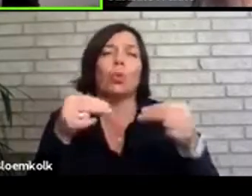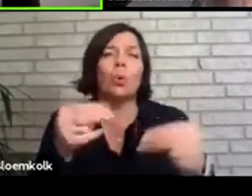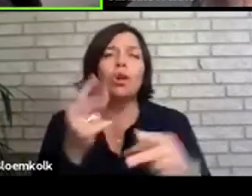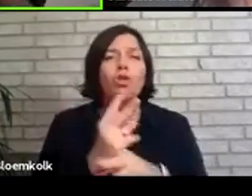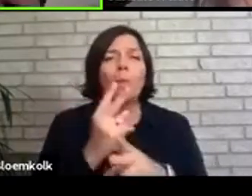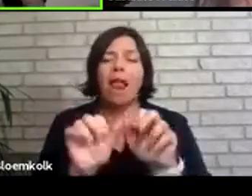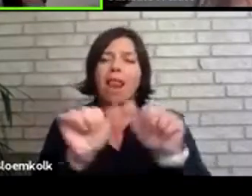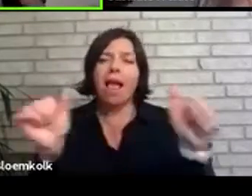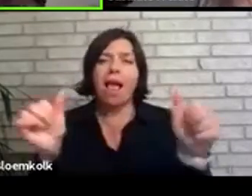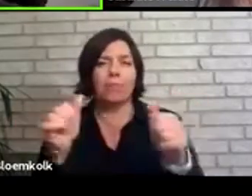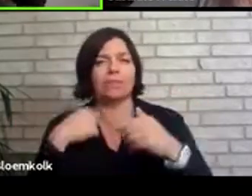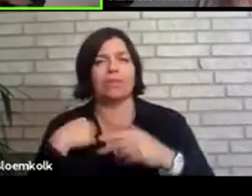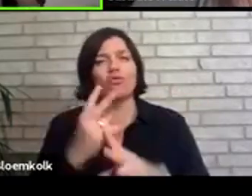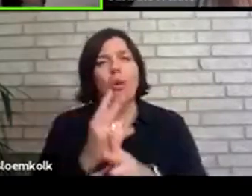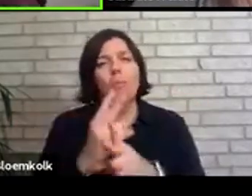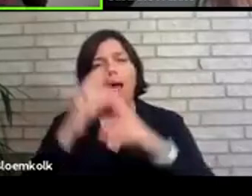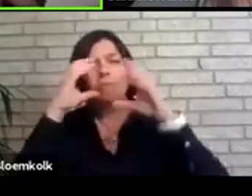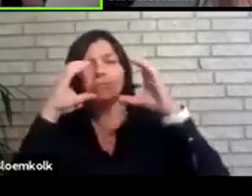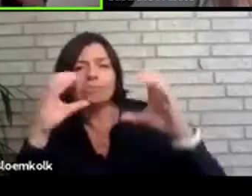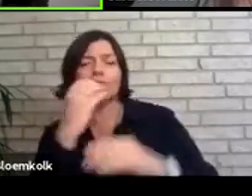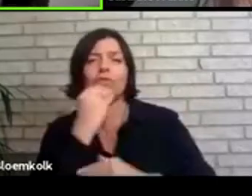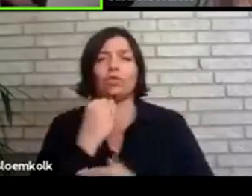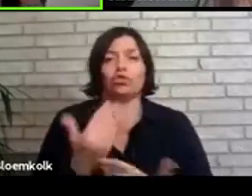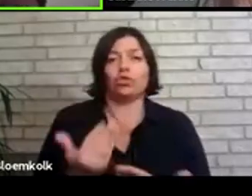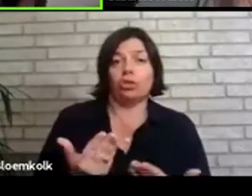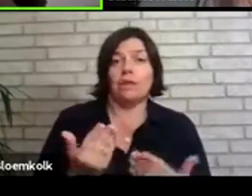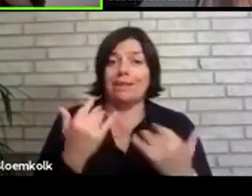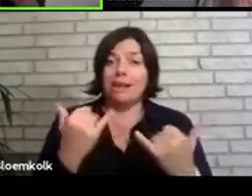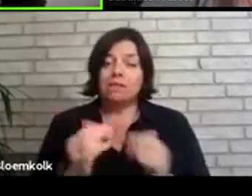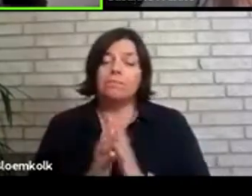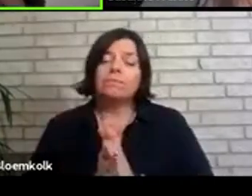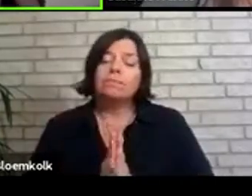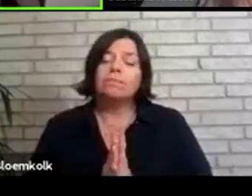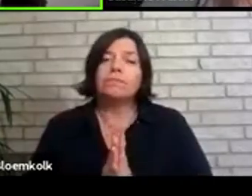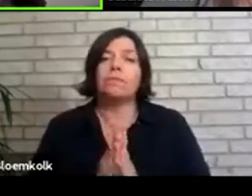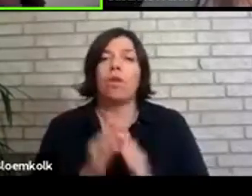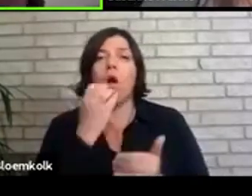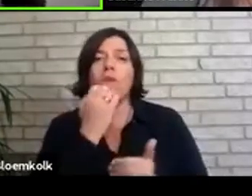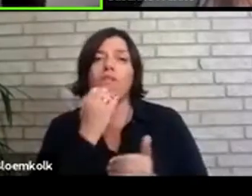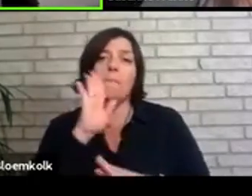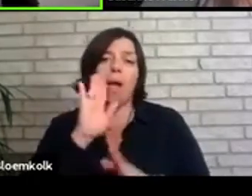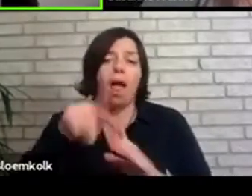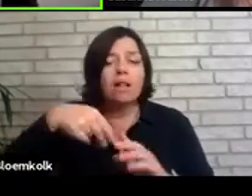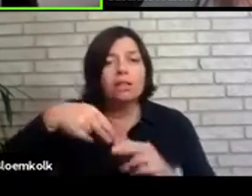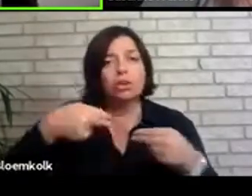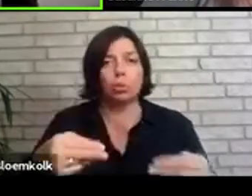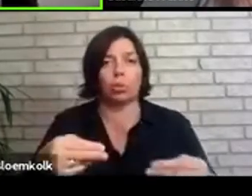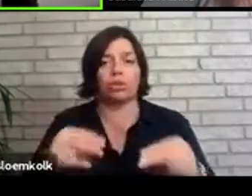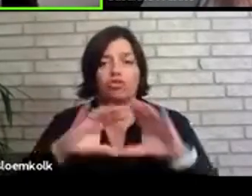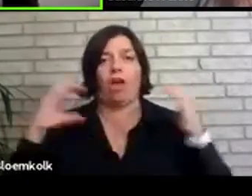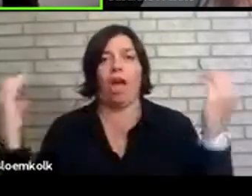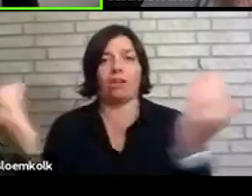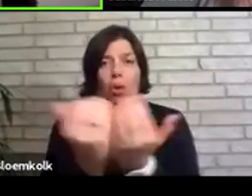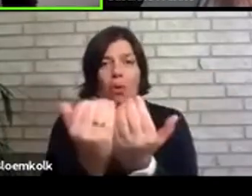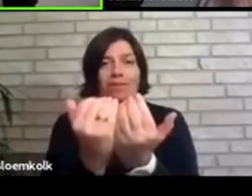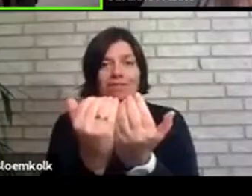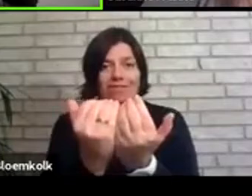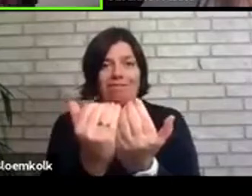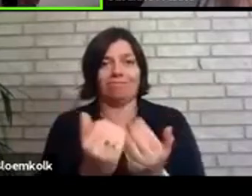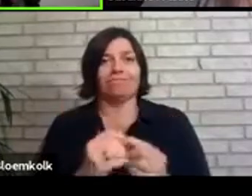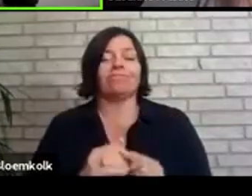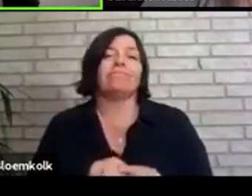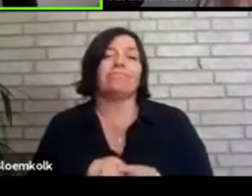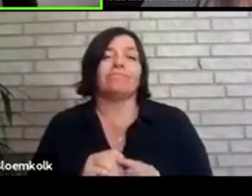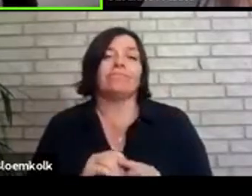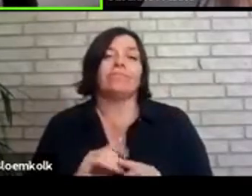Normalität. Einfach durch die Teilzulassung jetzt zu hoffen, dass man möglichst schnell wieder möglichst viele Leute ins Stadion bekommt und sich dann um den